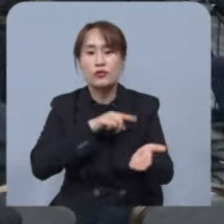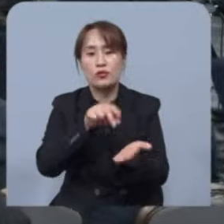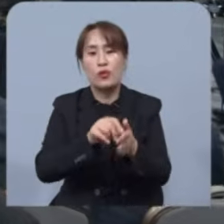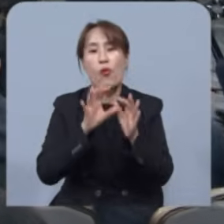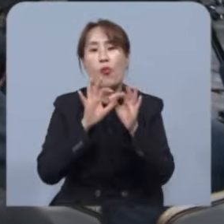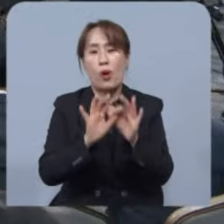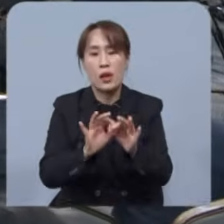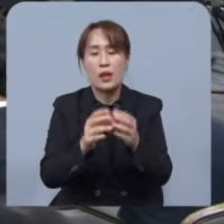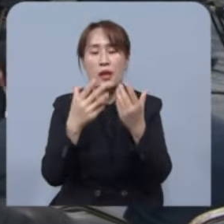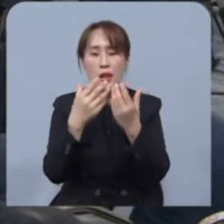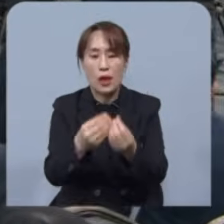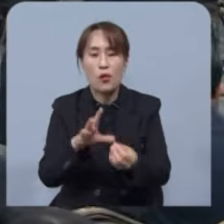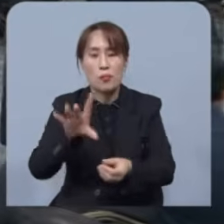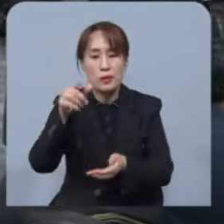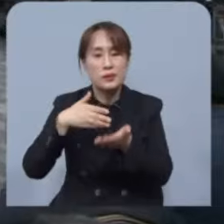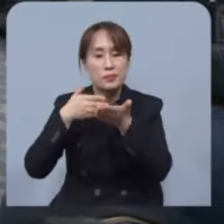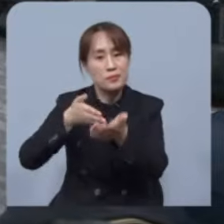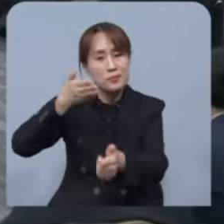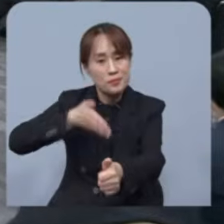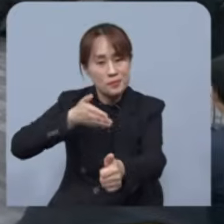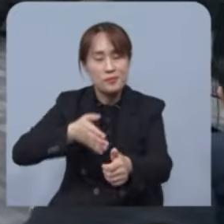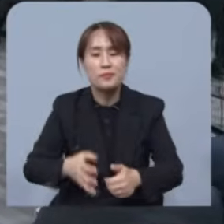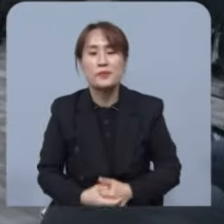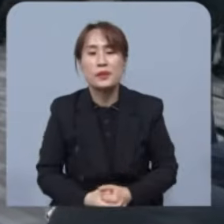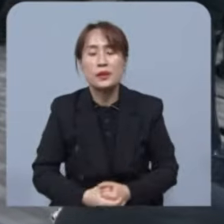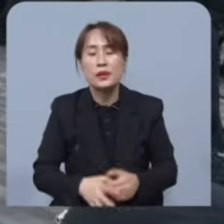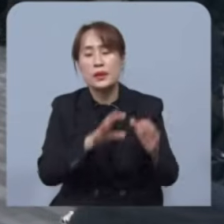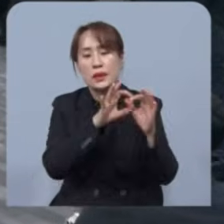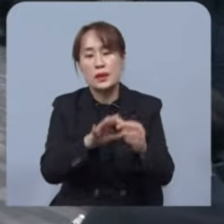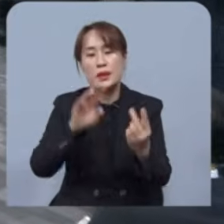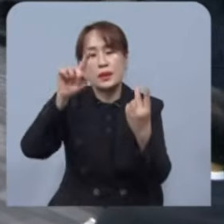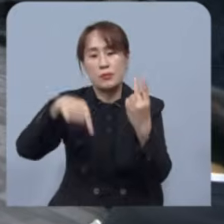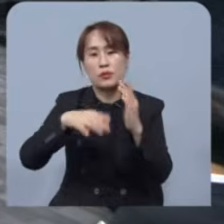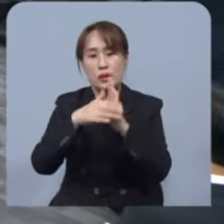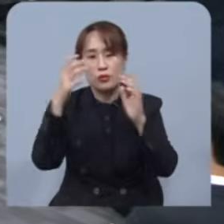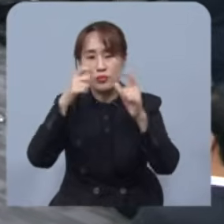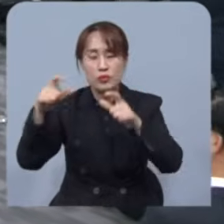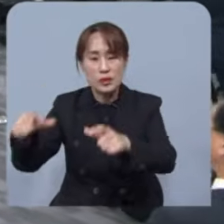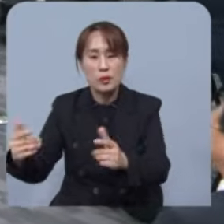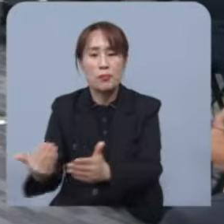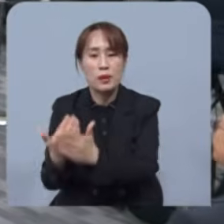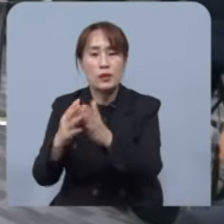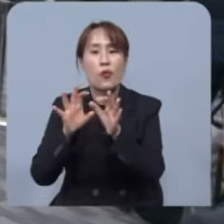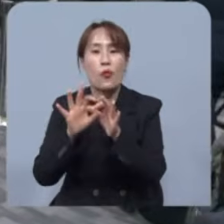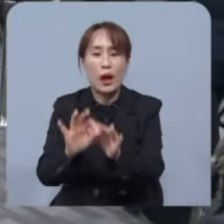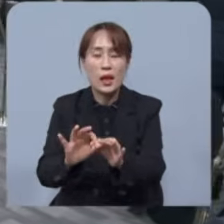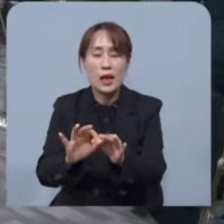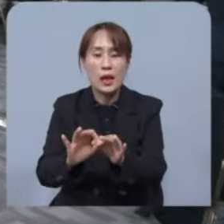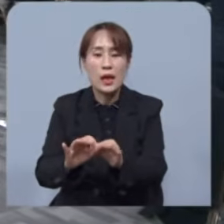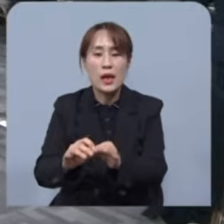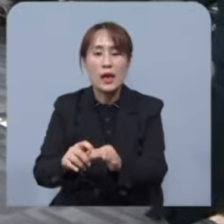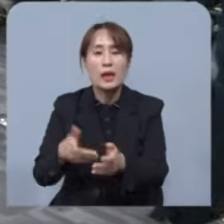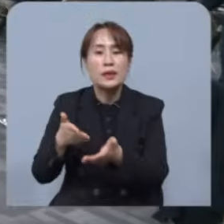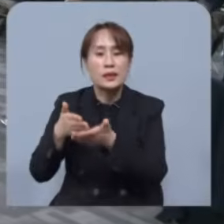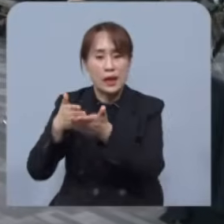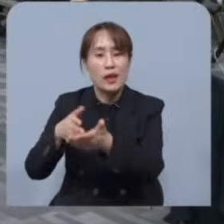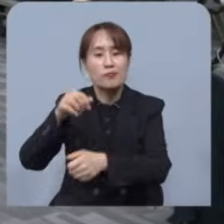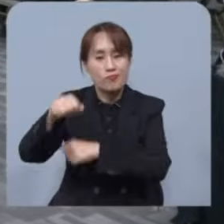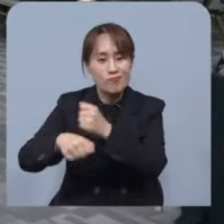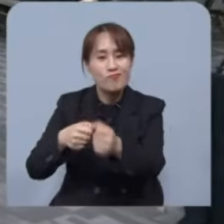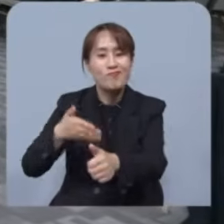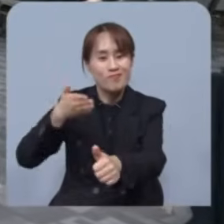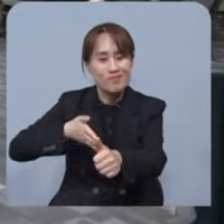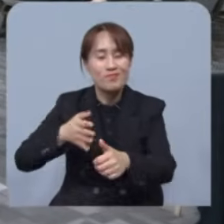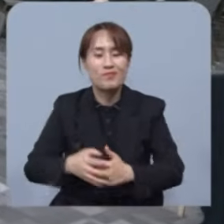주제와 관련된 제안을 먼저 해주시고요. 이어지는 2부에서 충북의 지역 발전과 관련된 제안을 해주시면